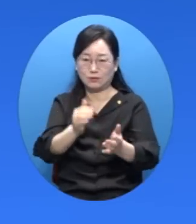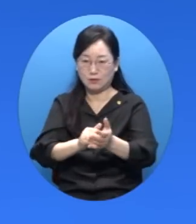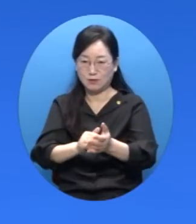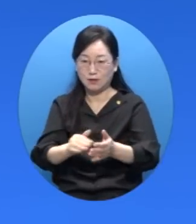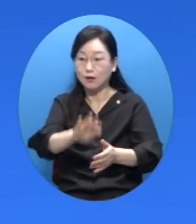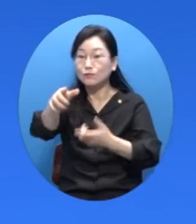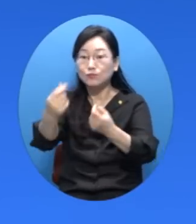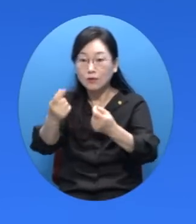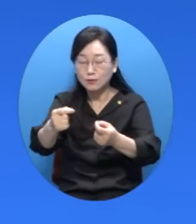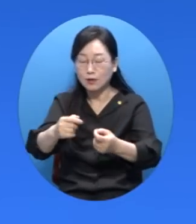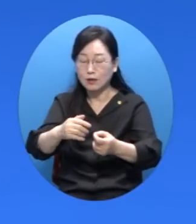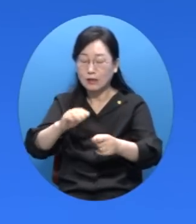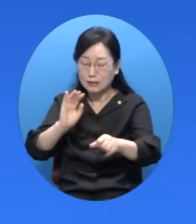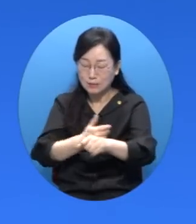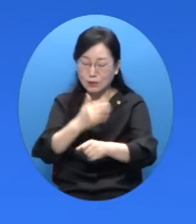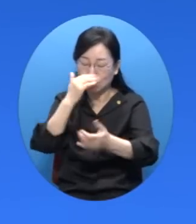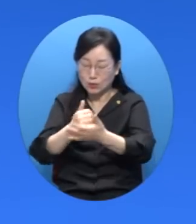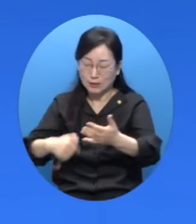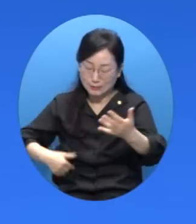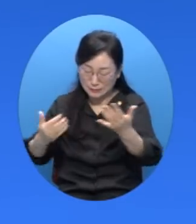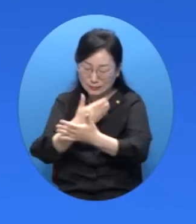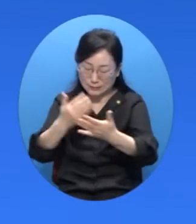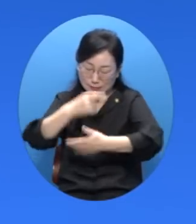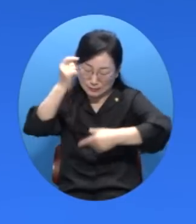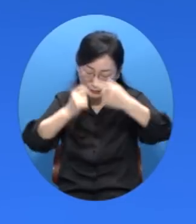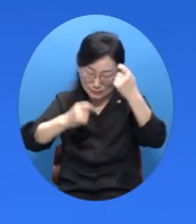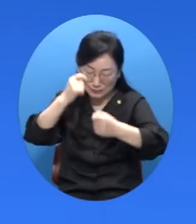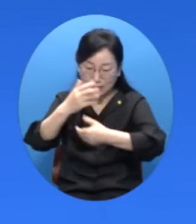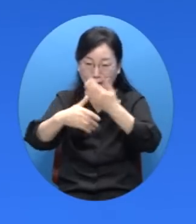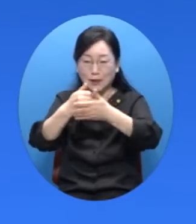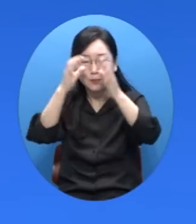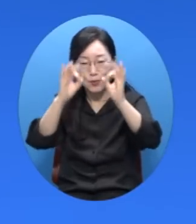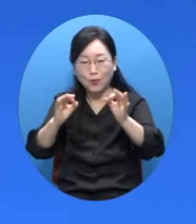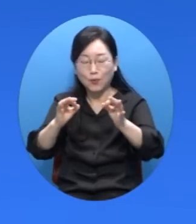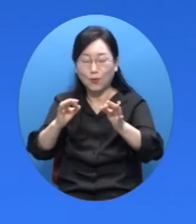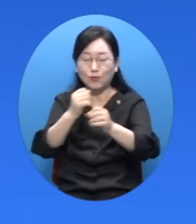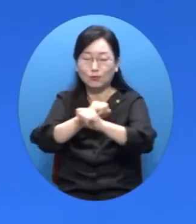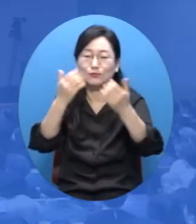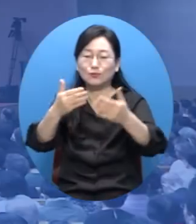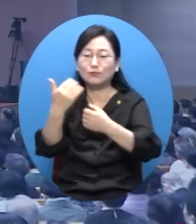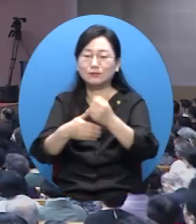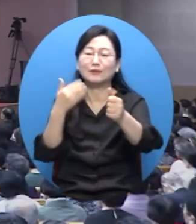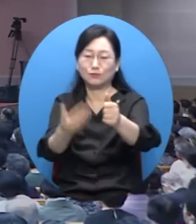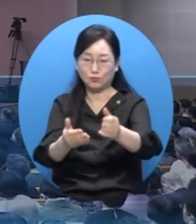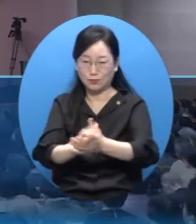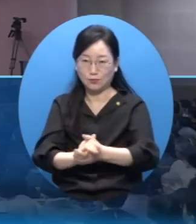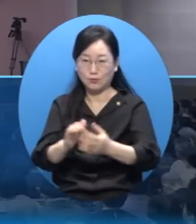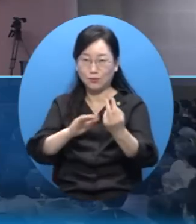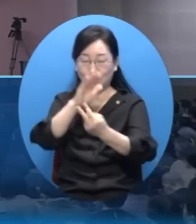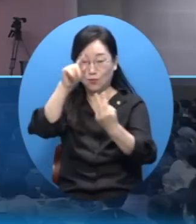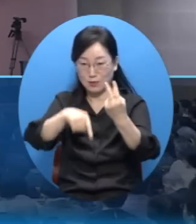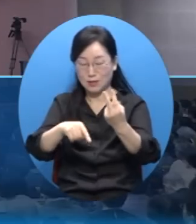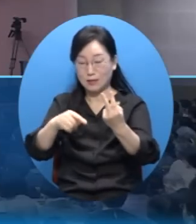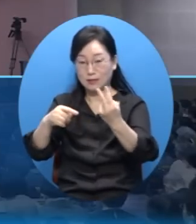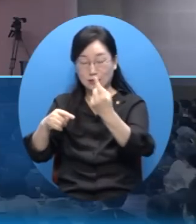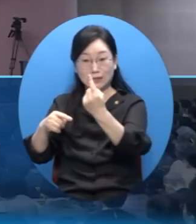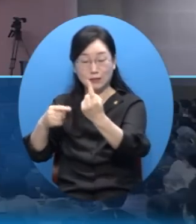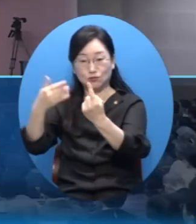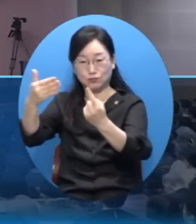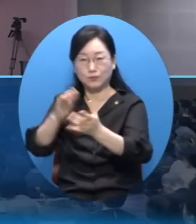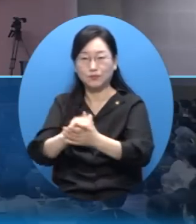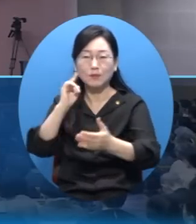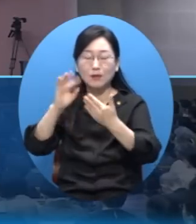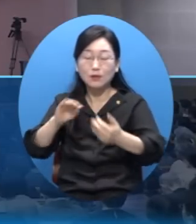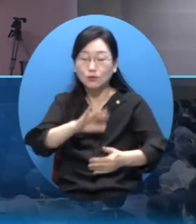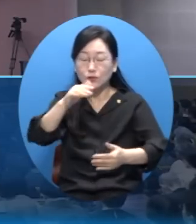앞에 나와서 눈물로 회개할 때 우리의 모든 죄를 용서해 주시고 우리에게 하나님의 은혜를 베풀어 주십니다. 요한일서 1장 9절을 말씀합니다. 만일 우리가